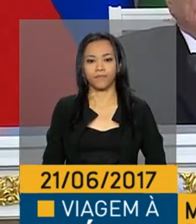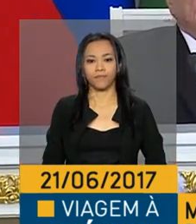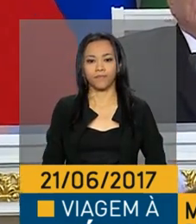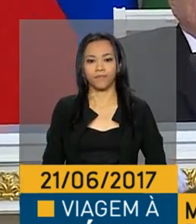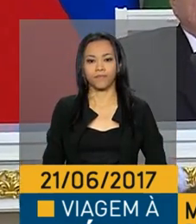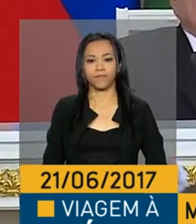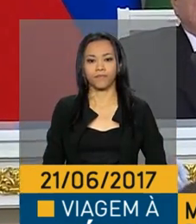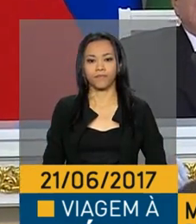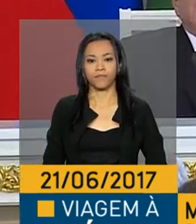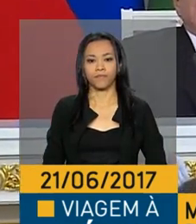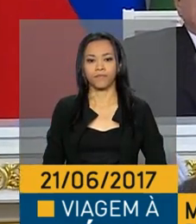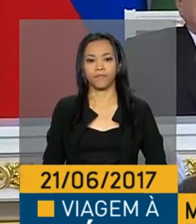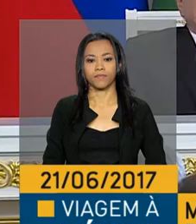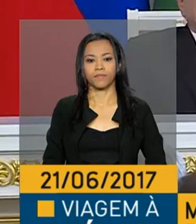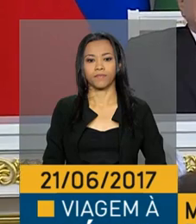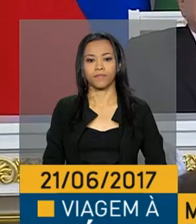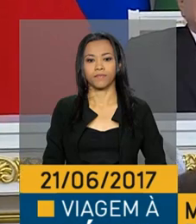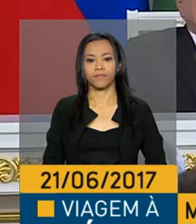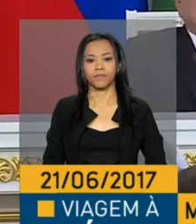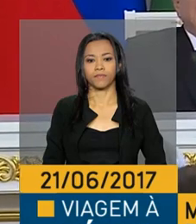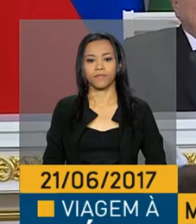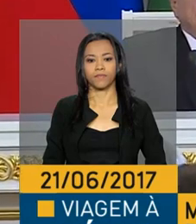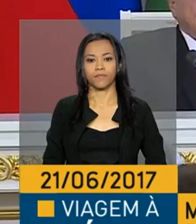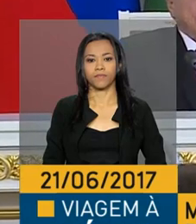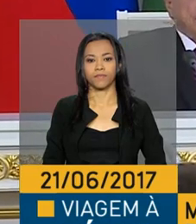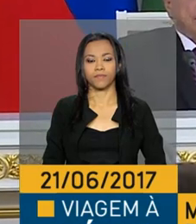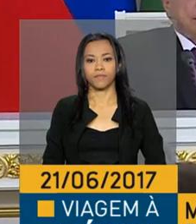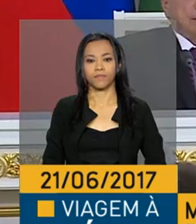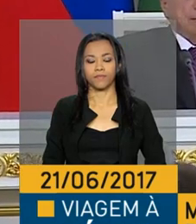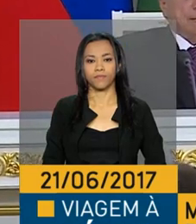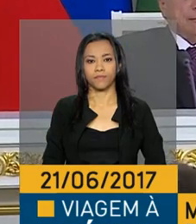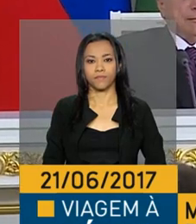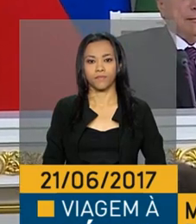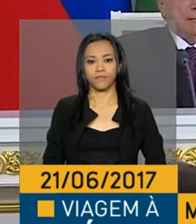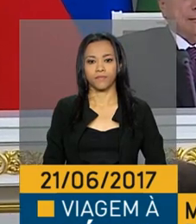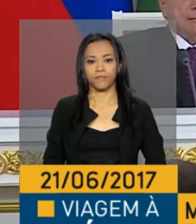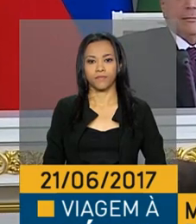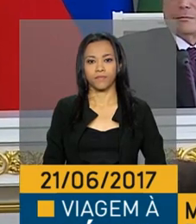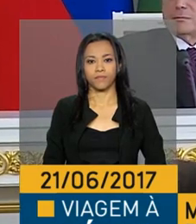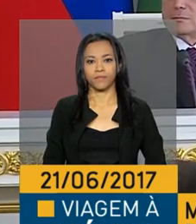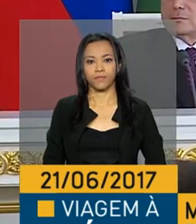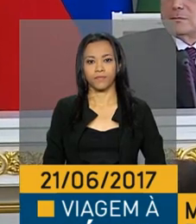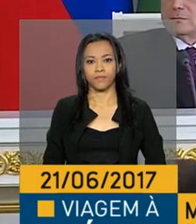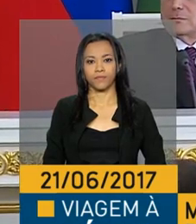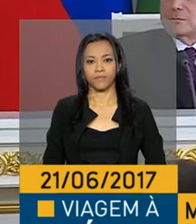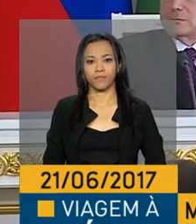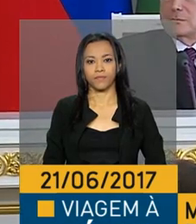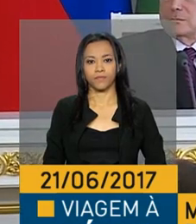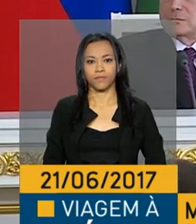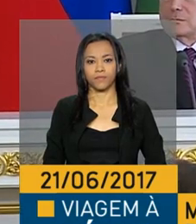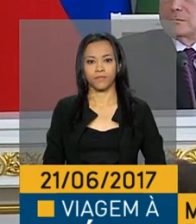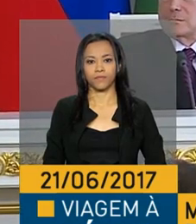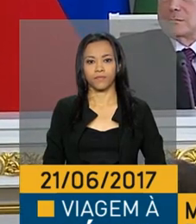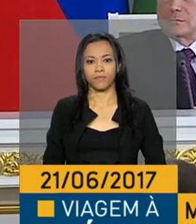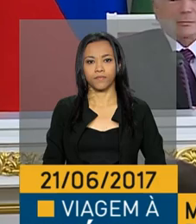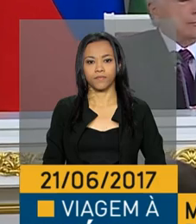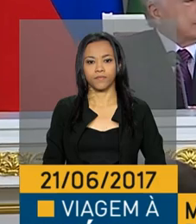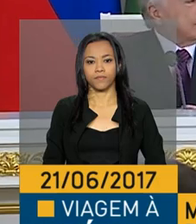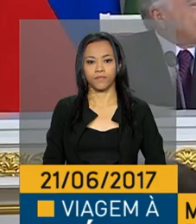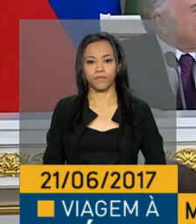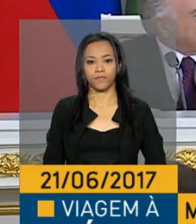моей делегации. В Бразилии мы вернемся еще более уверенными в